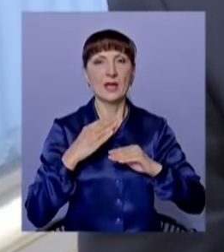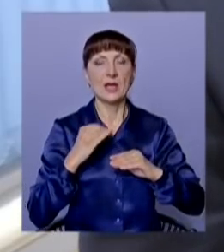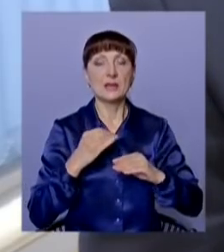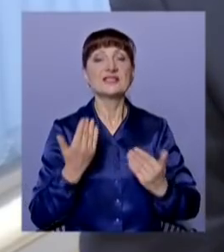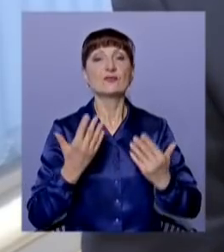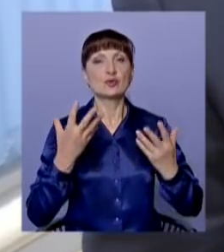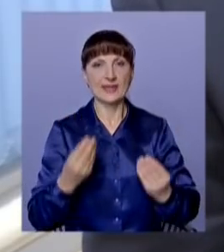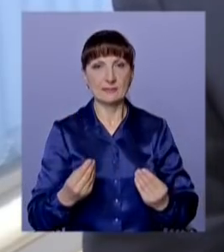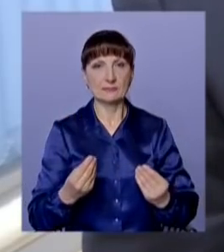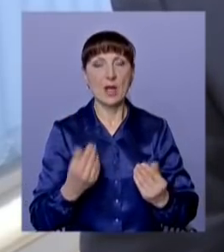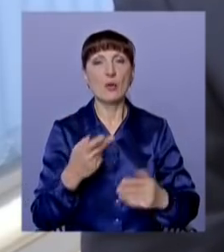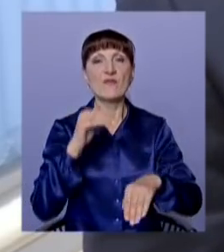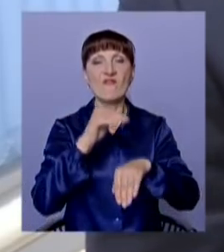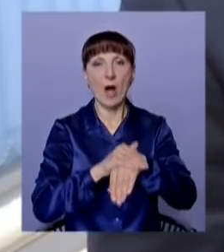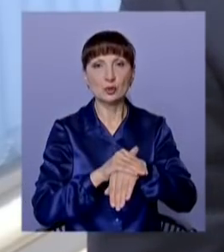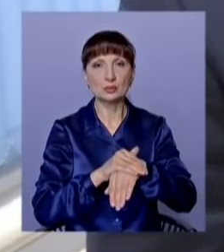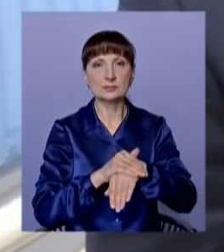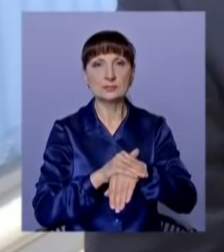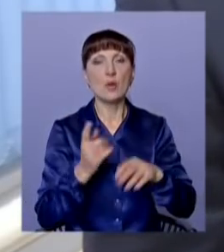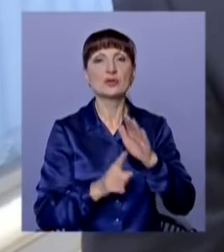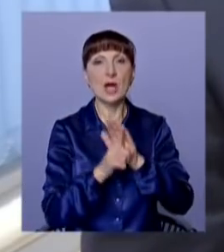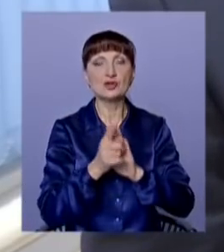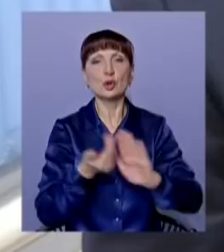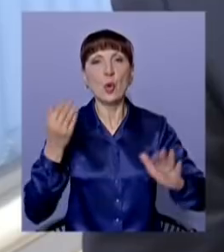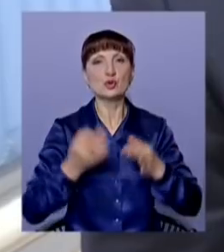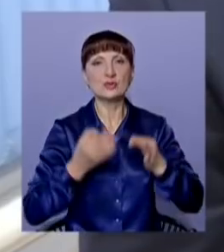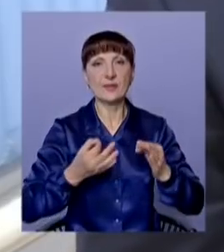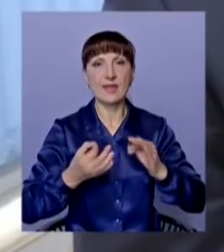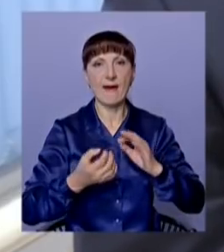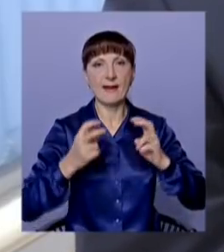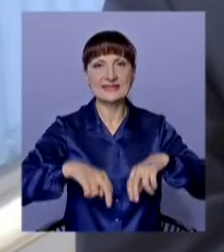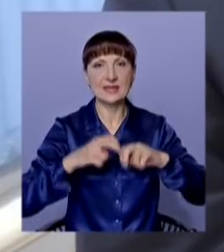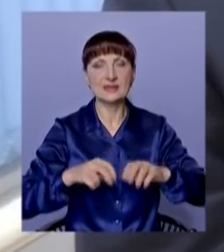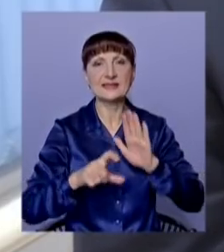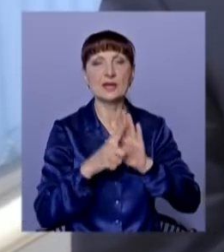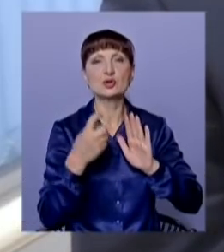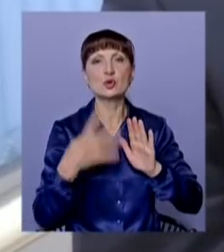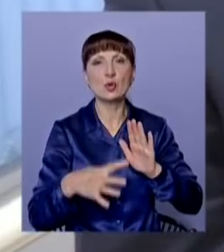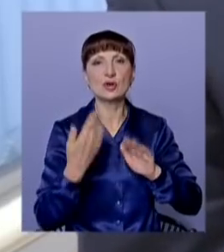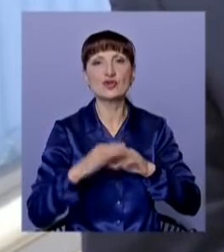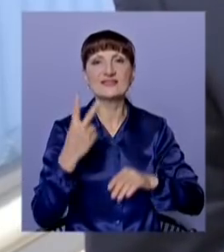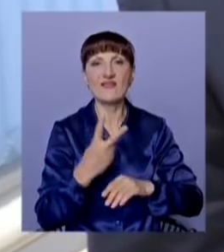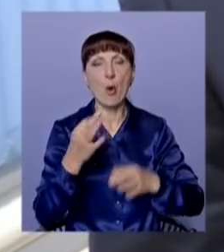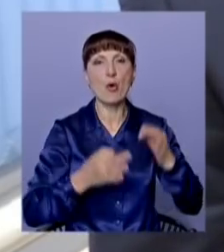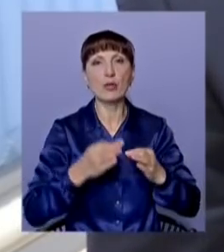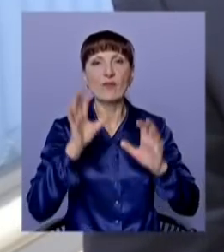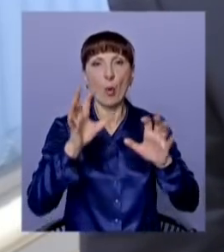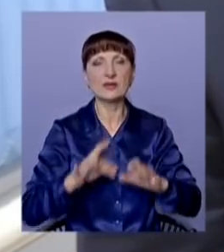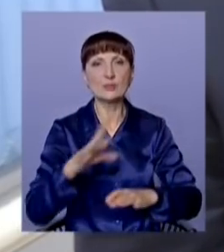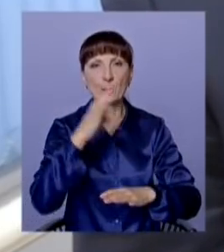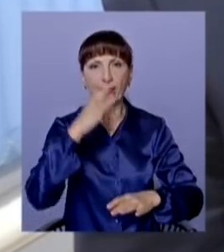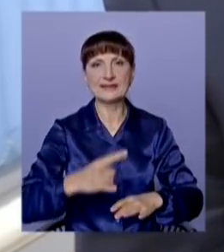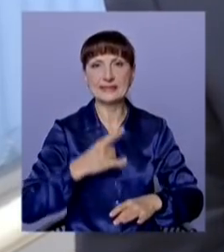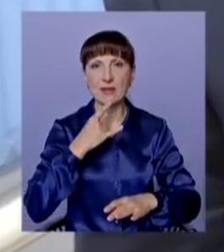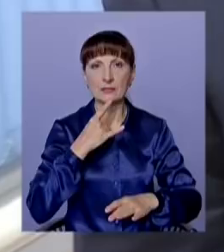сегодняшний день по данному факту на начато досудебное расследование по статье 140 часть 2 уголовный кодекс республики татарстан